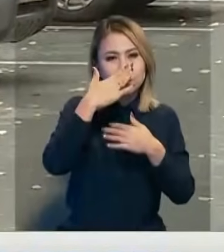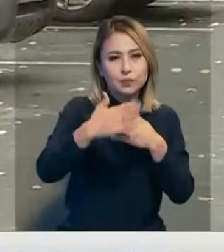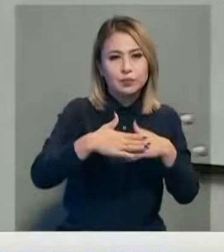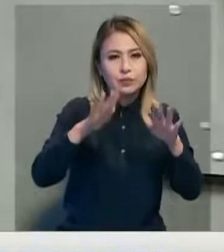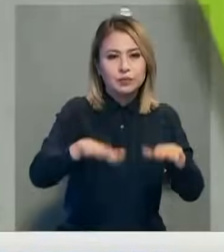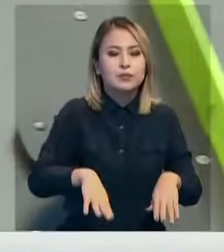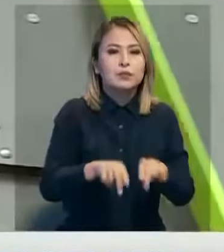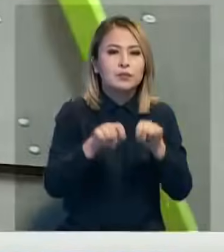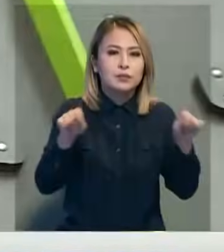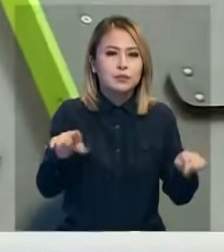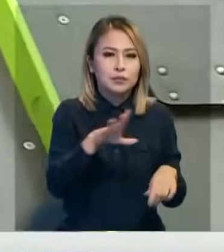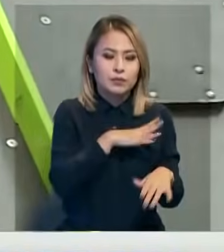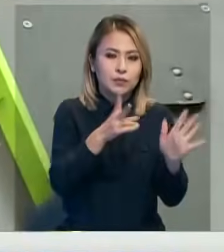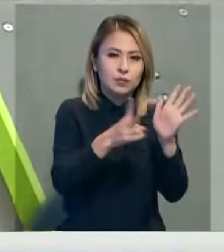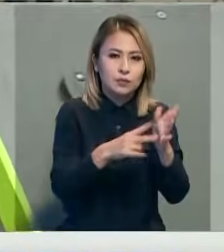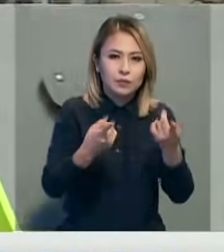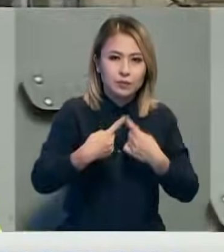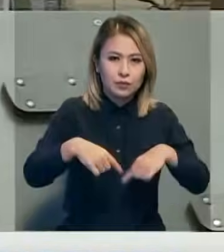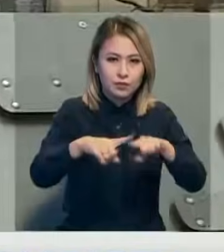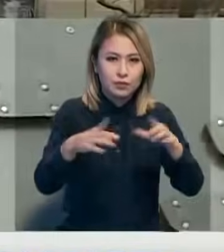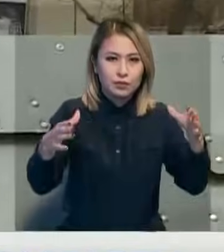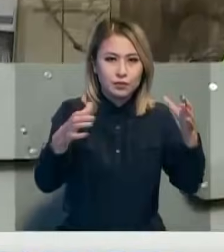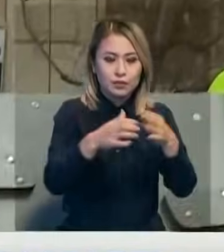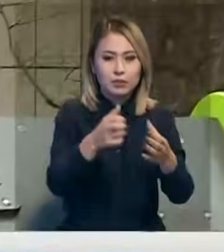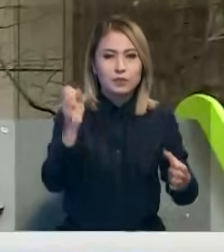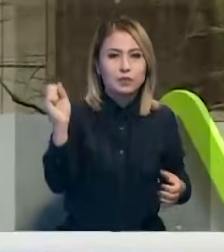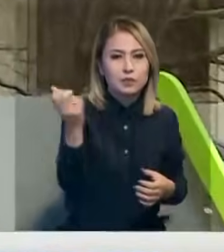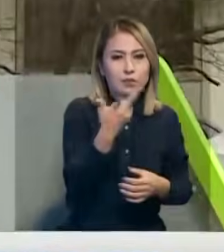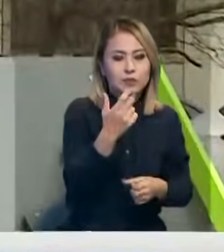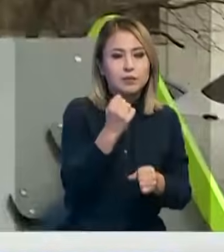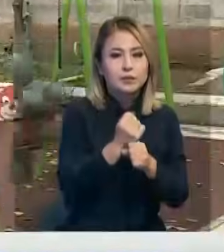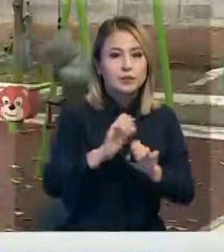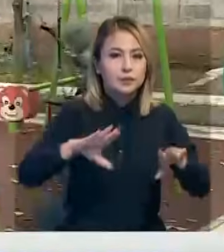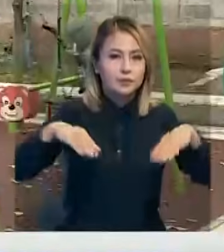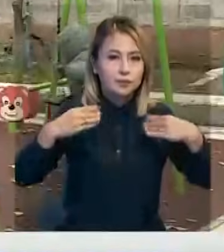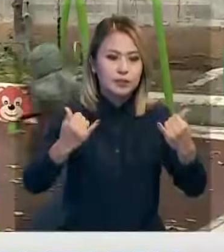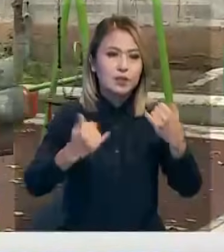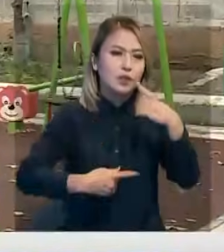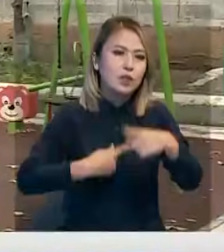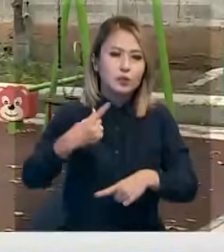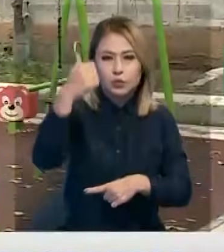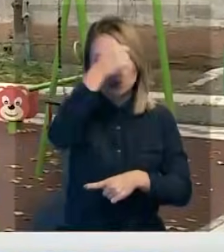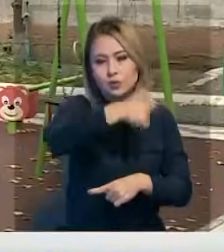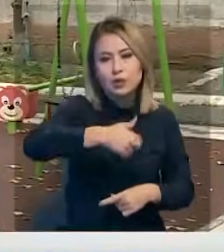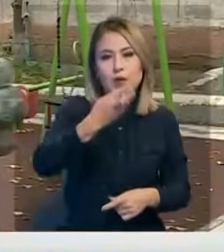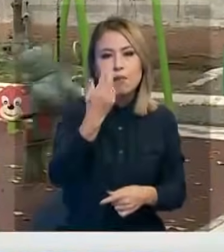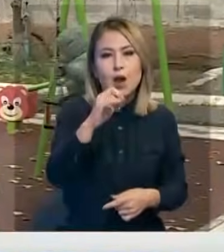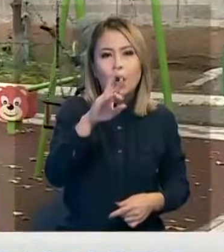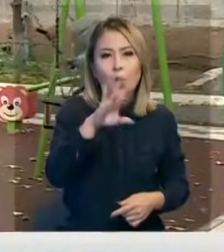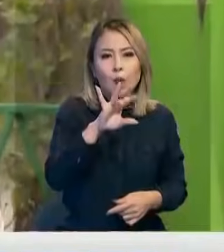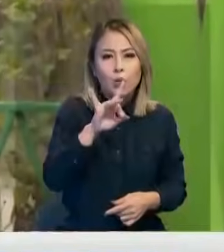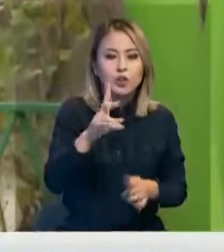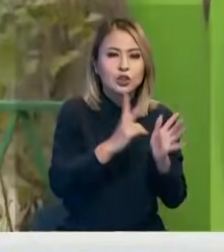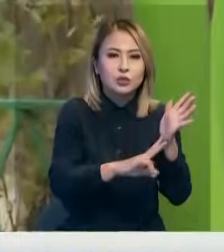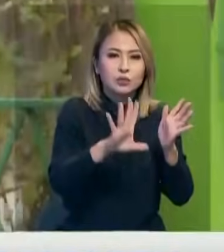автотұрақ салынды. Жоспардағы 7 қоғамдық кеңістіктің қазір 3-і пайдалануға берілді. Ал келер жылы Байқоңыр ауданында